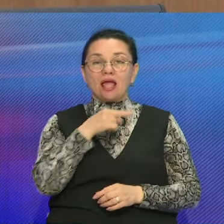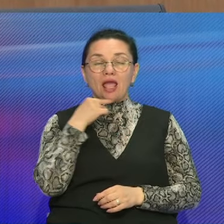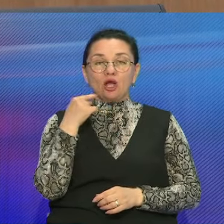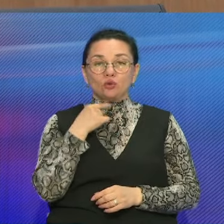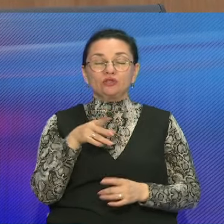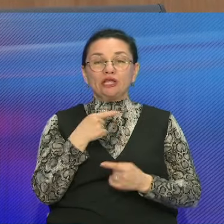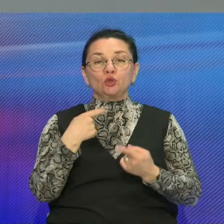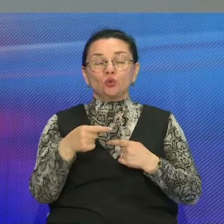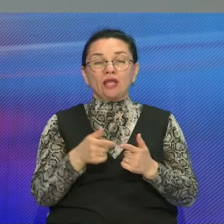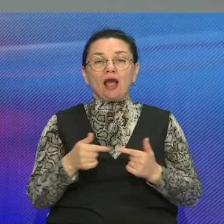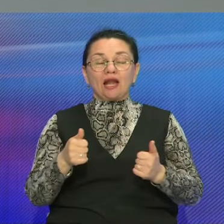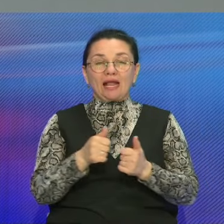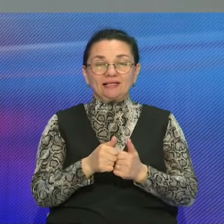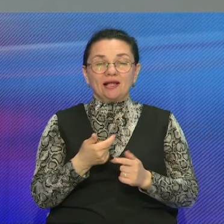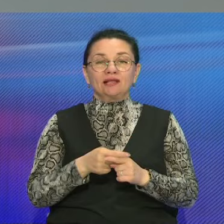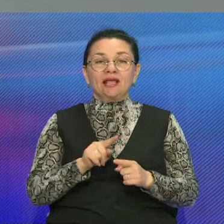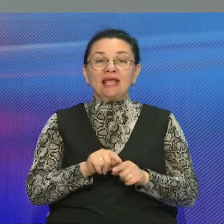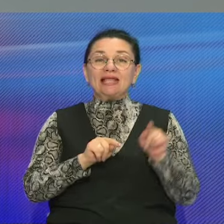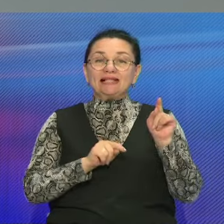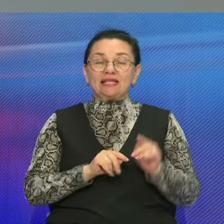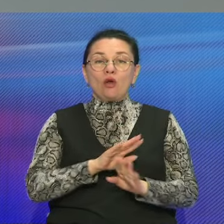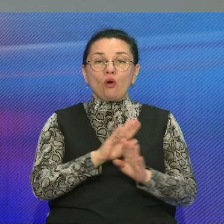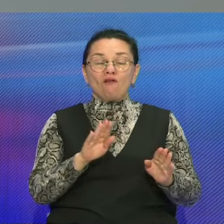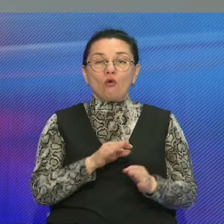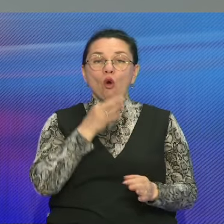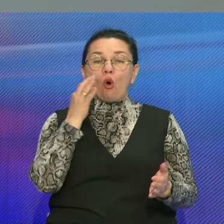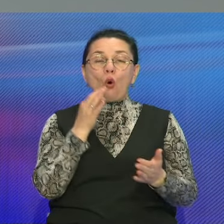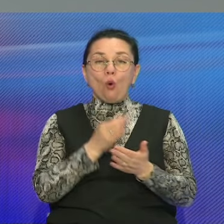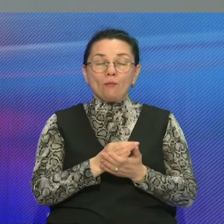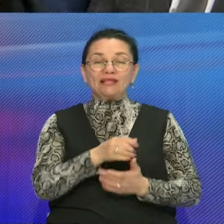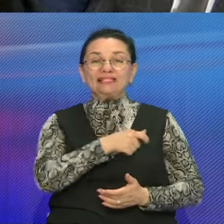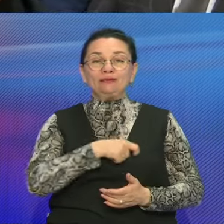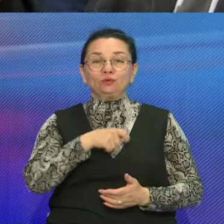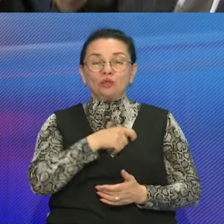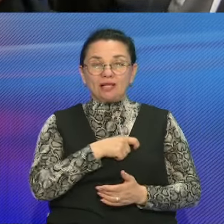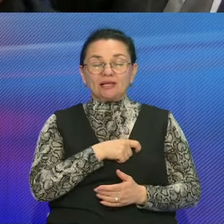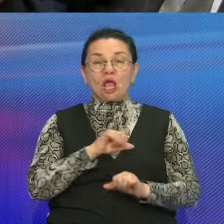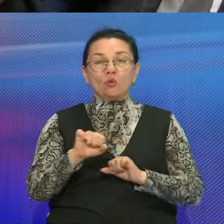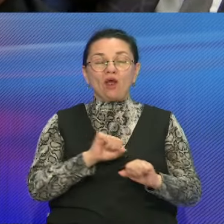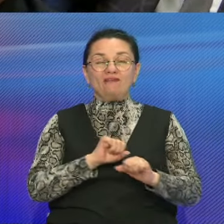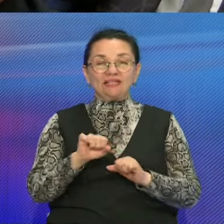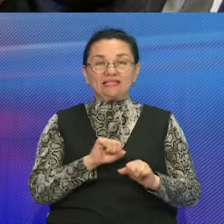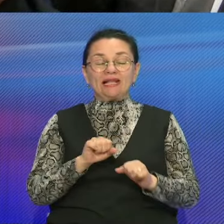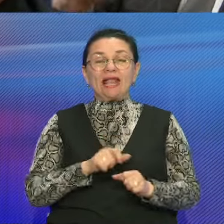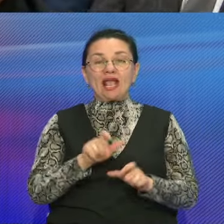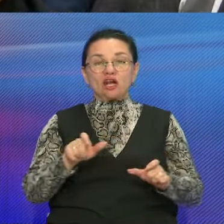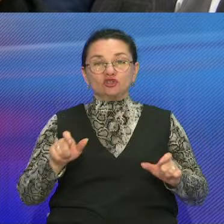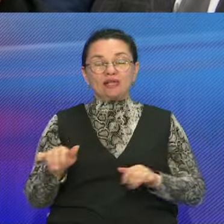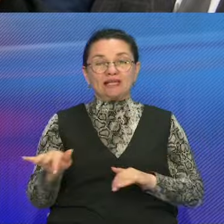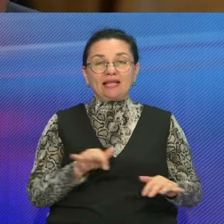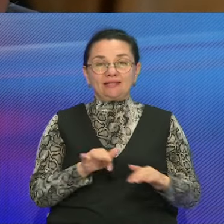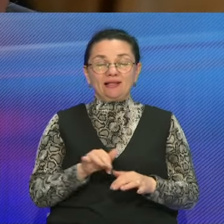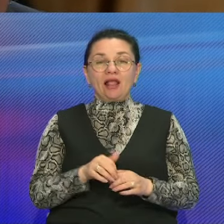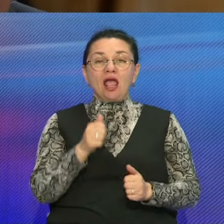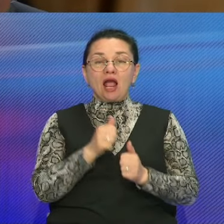молодіжних об'єднань, а так само ті, у кого назапашений опыт депутатської, керівничої і громадської діяльності. Нагадаємо, сьогодні